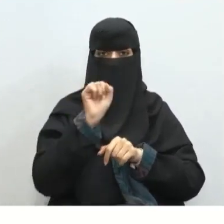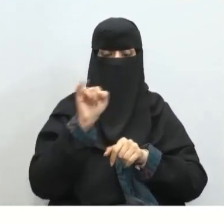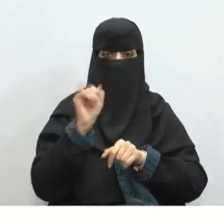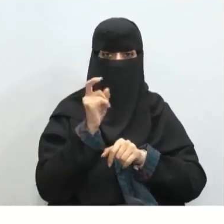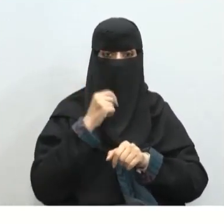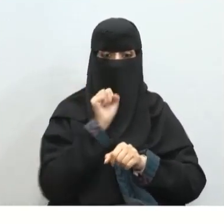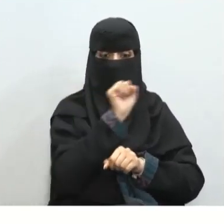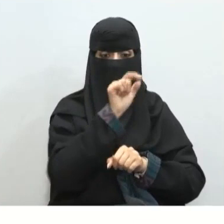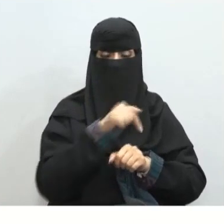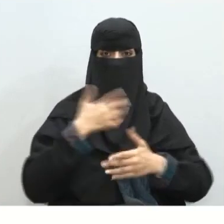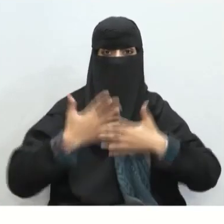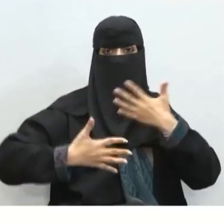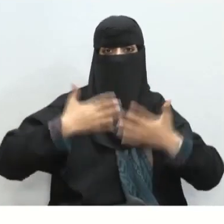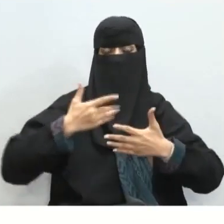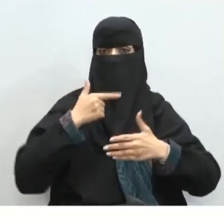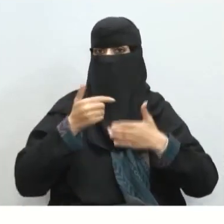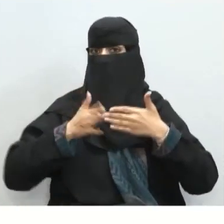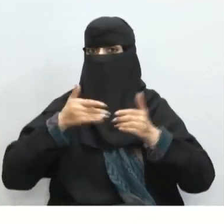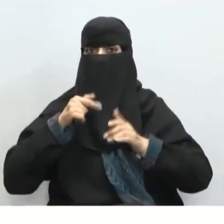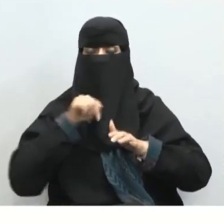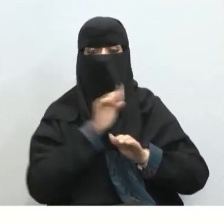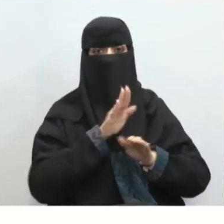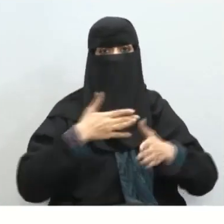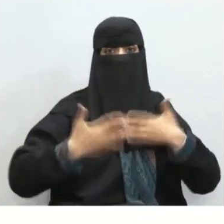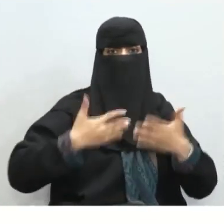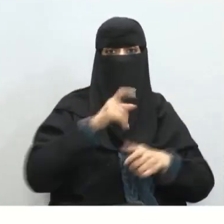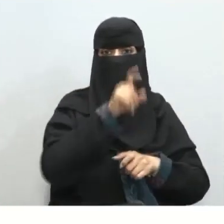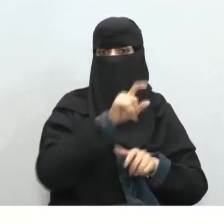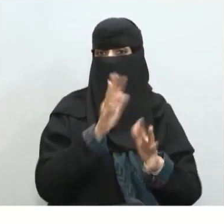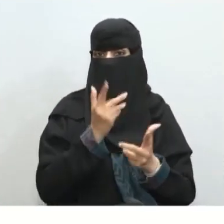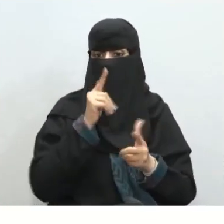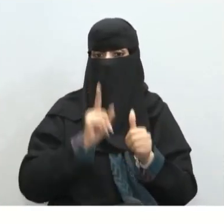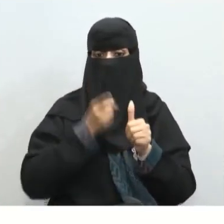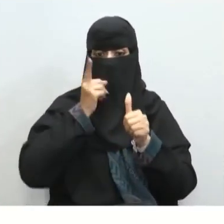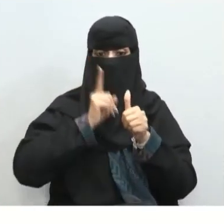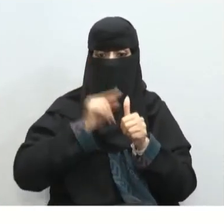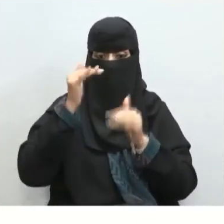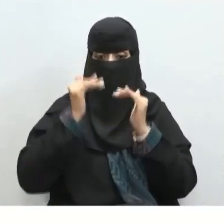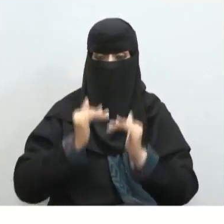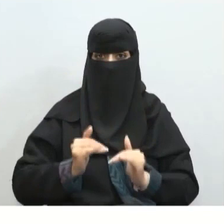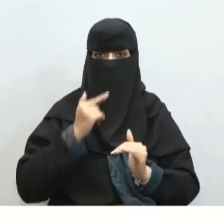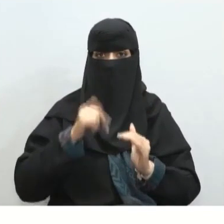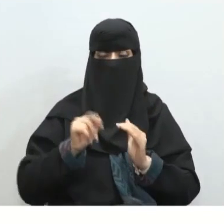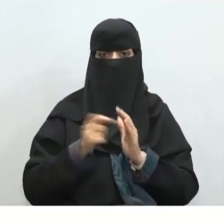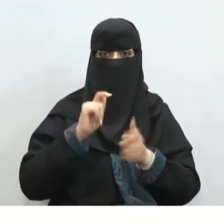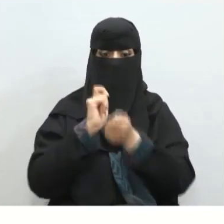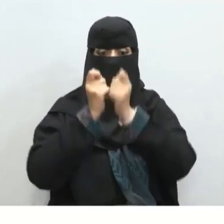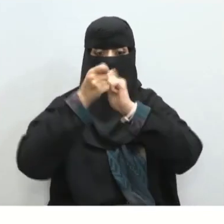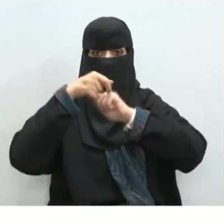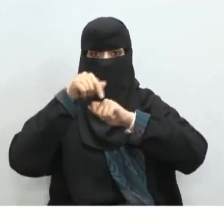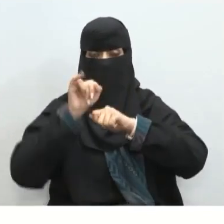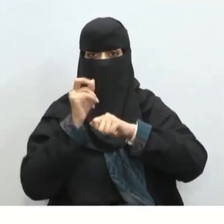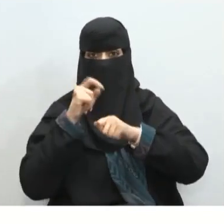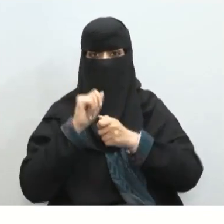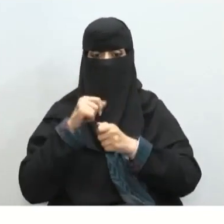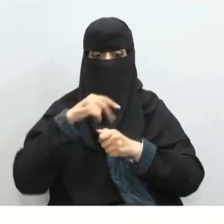اي مما ياتي ليس من خصائص الطاقه في الخيار دي تتغير تلقائيا من عشوائيه